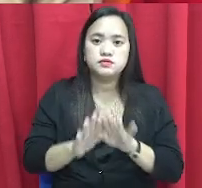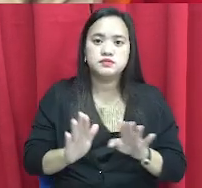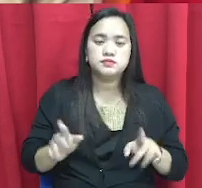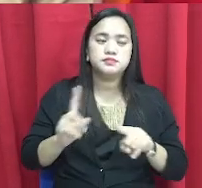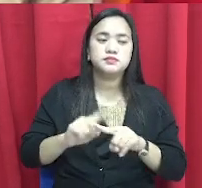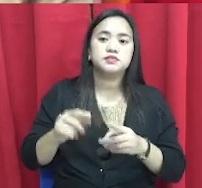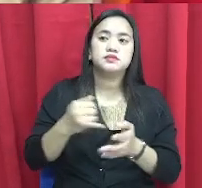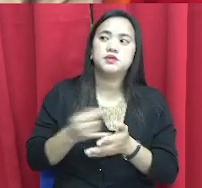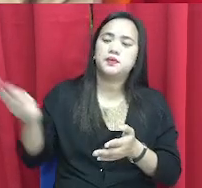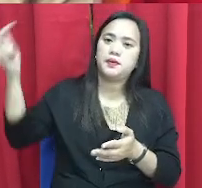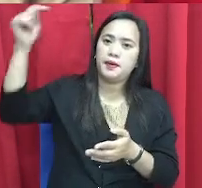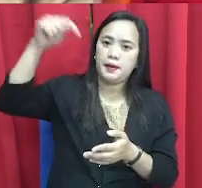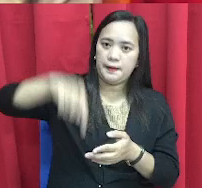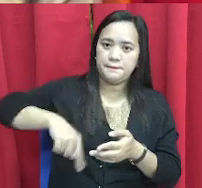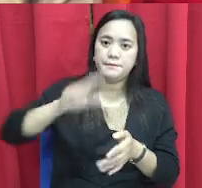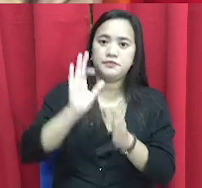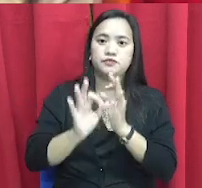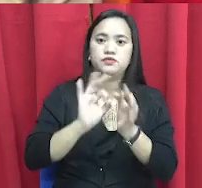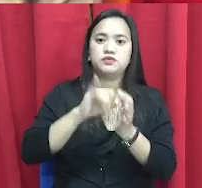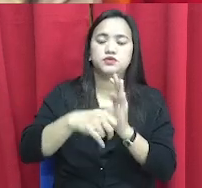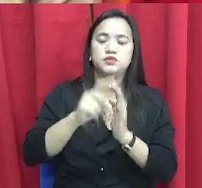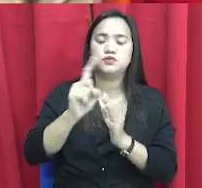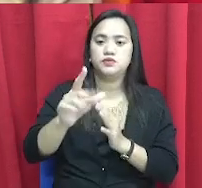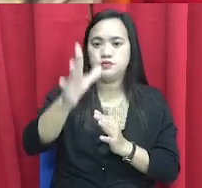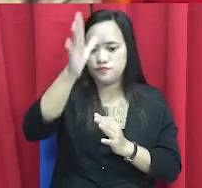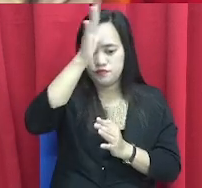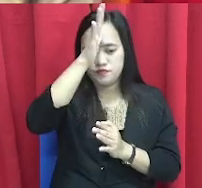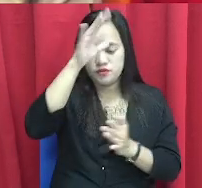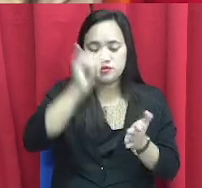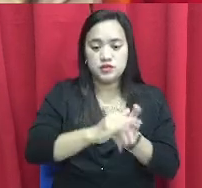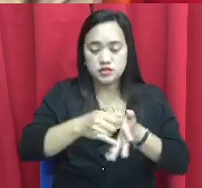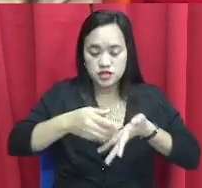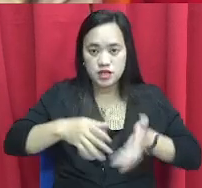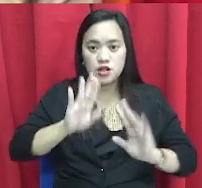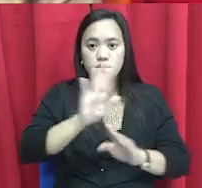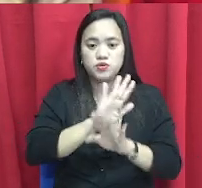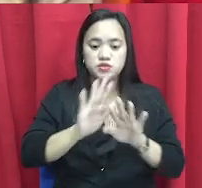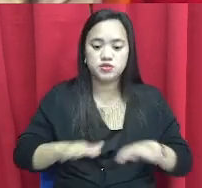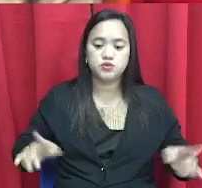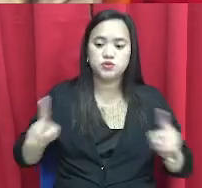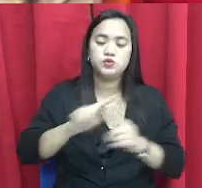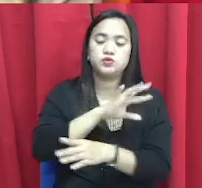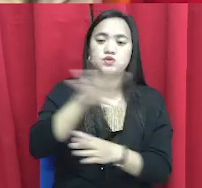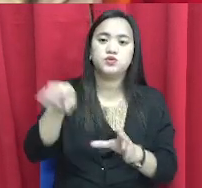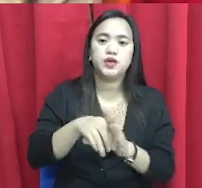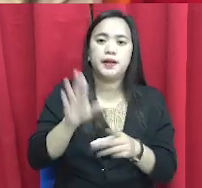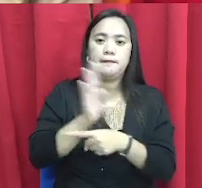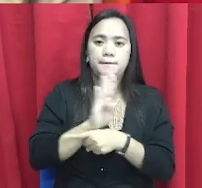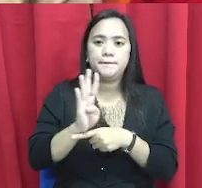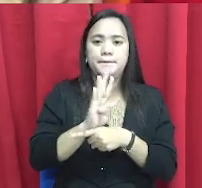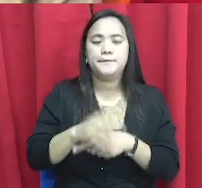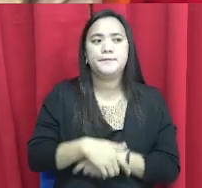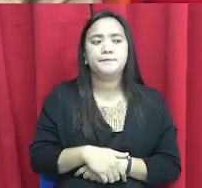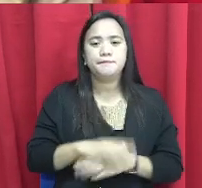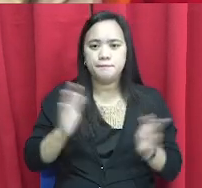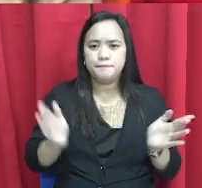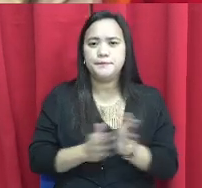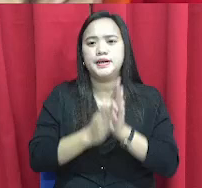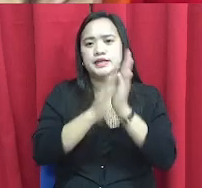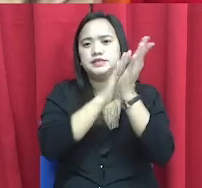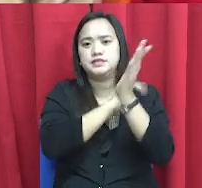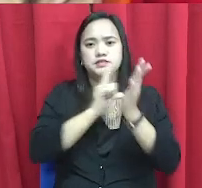Pabalik na sila kung ikaw man ang isa sa tatay na pinayagan mo ang anak mo mag-join sa balikatan praise the